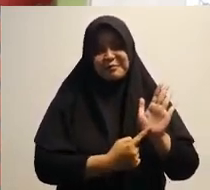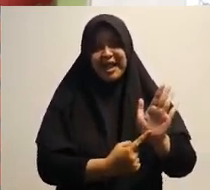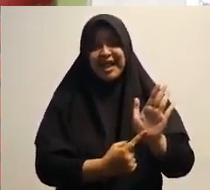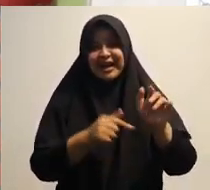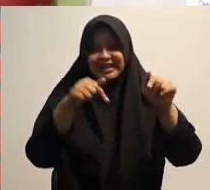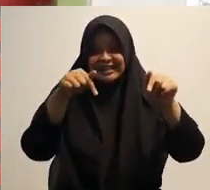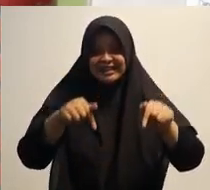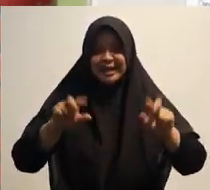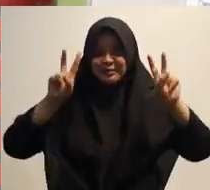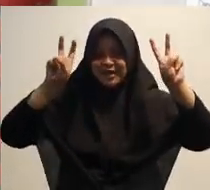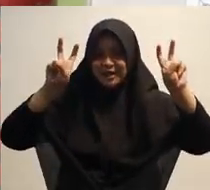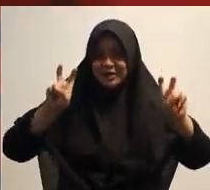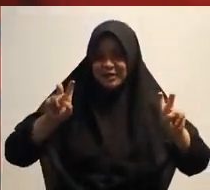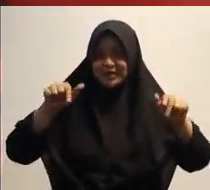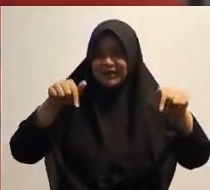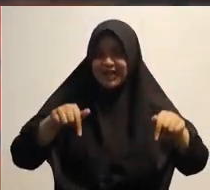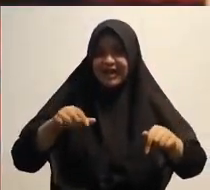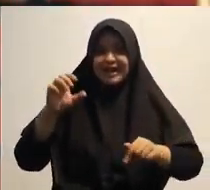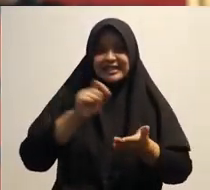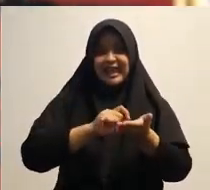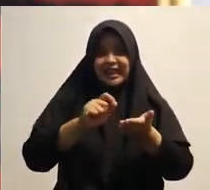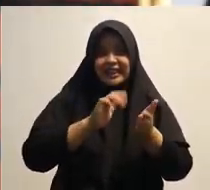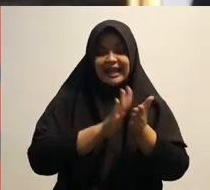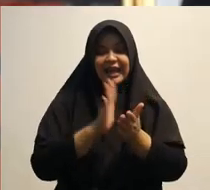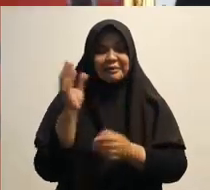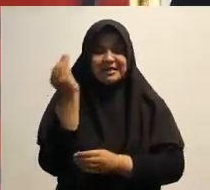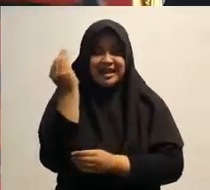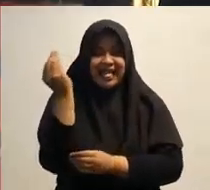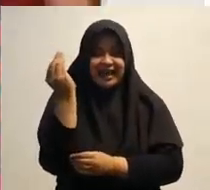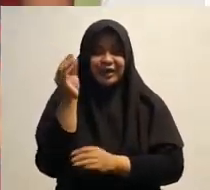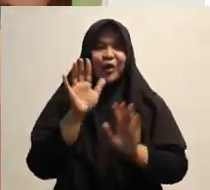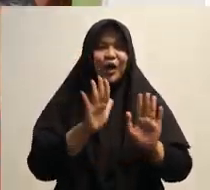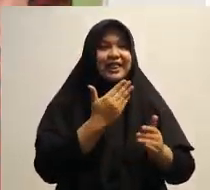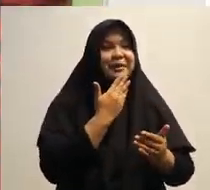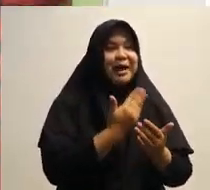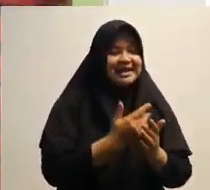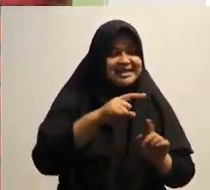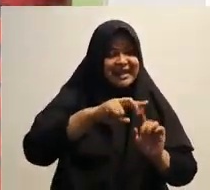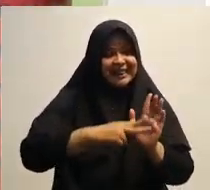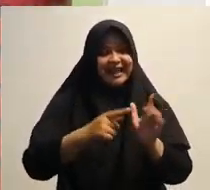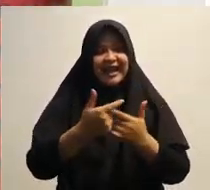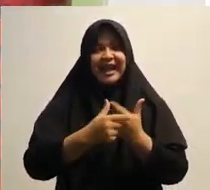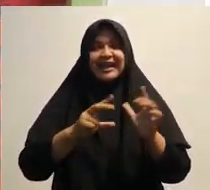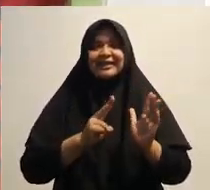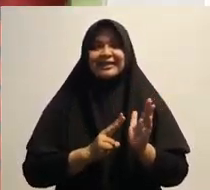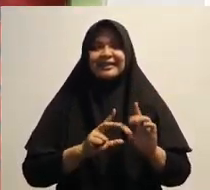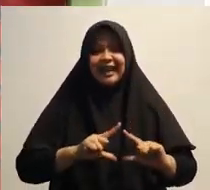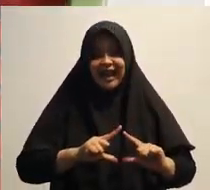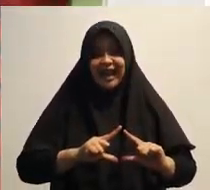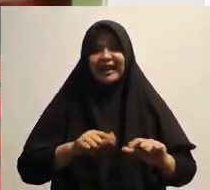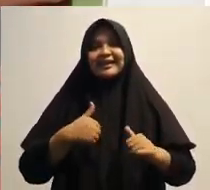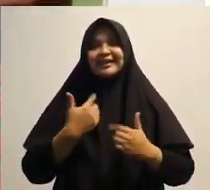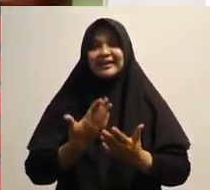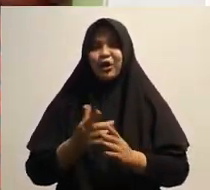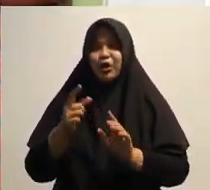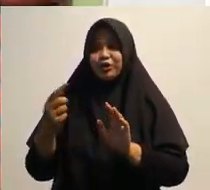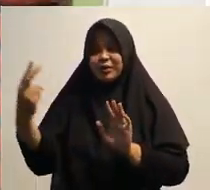dalam pameran yang berjudul Tanya, Catatan dan Perjalanan. Baik, terima kasih Mbak Tanya. Berikutnya kita